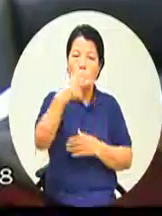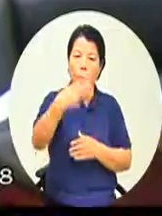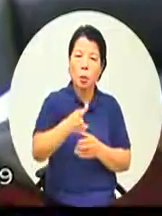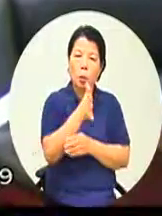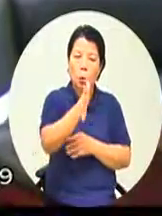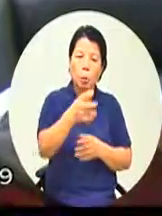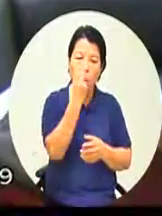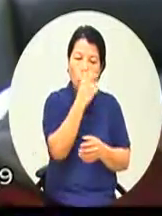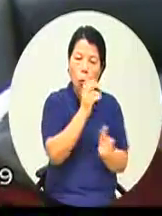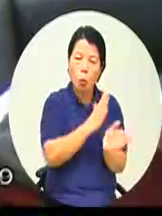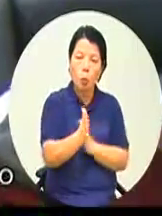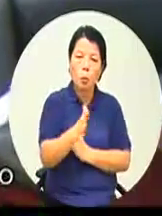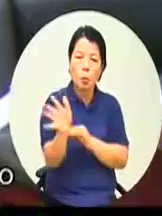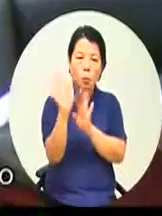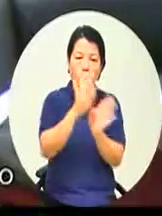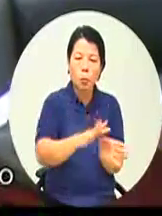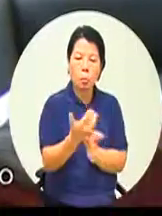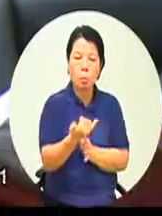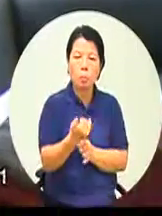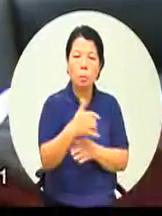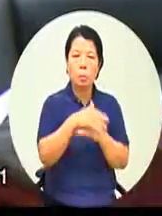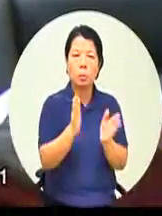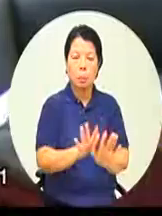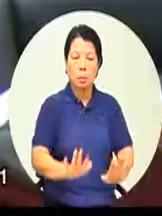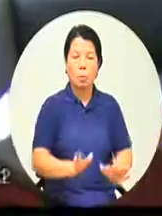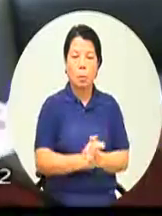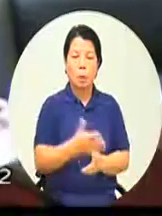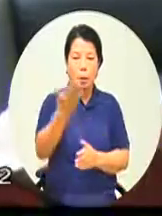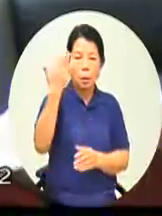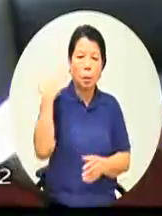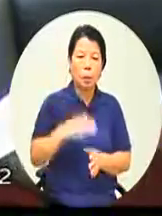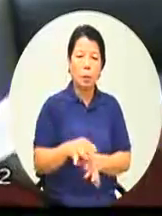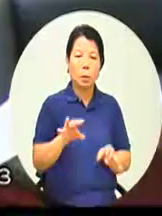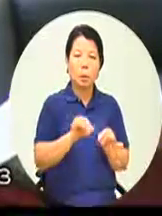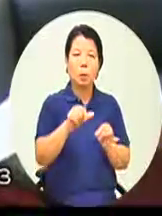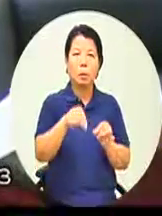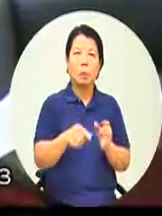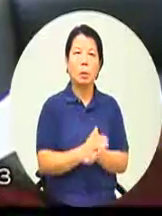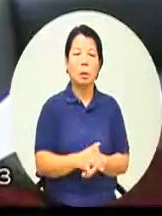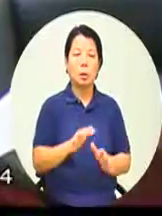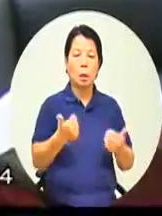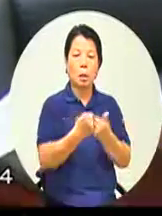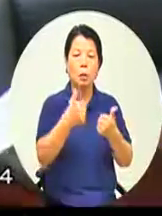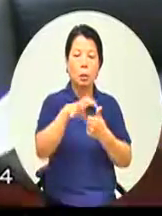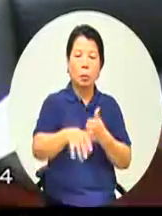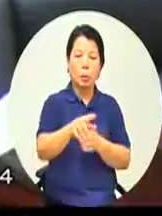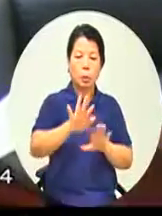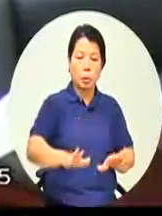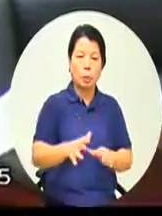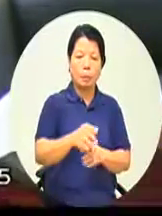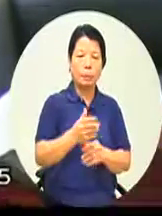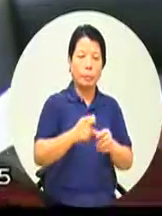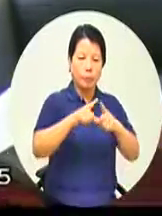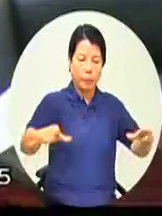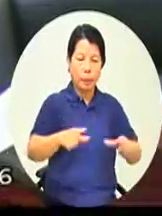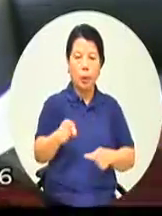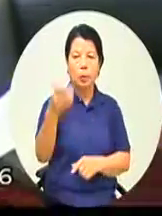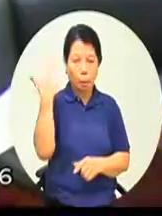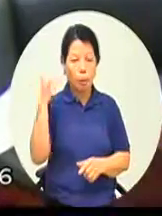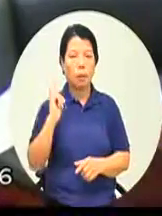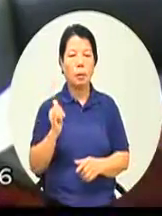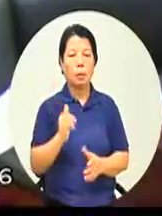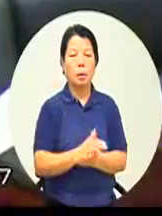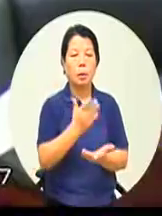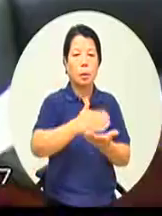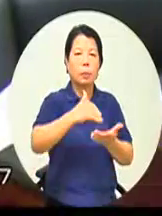理的状况，但是在这个地方我们都知道，其实以前的面积当然没有现在议会这么大，但是它其实也还不错，它的坪